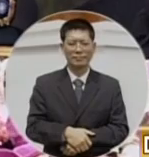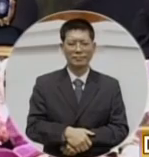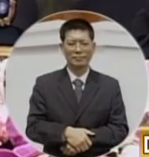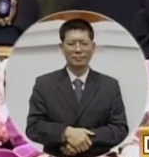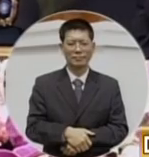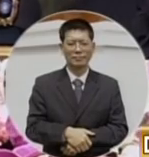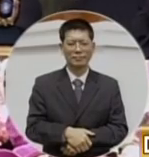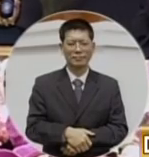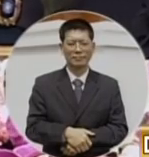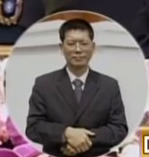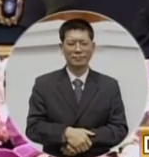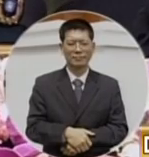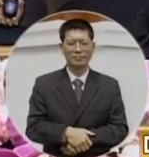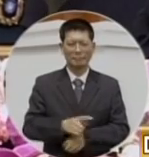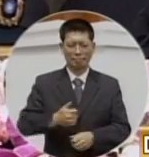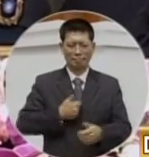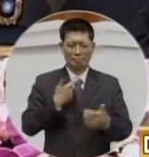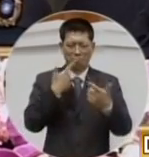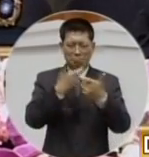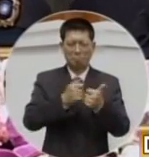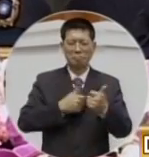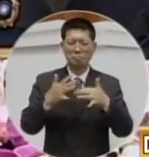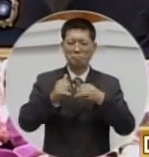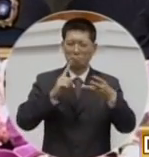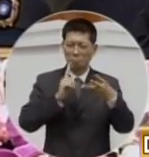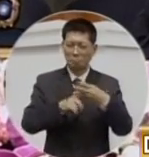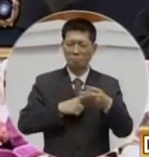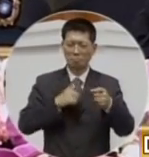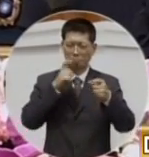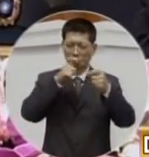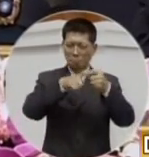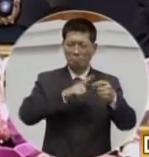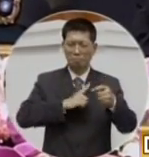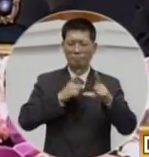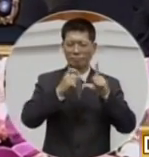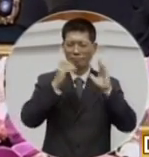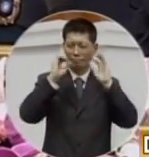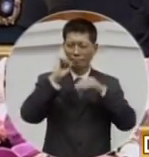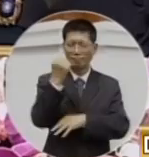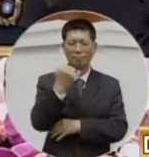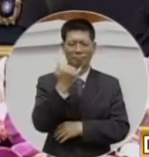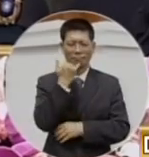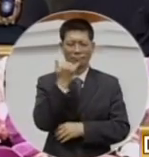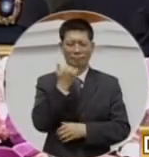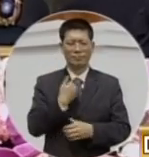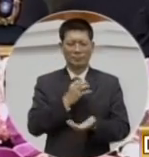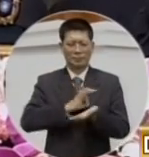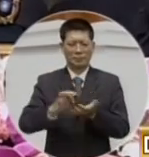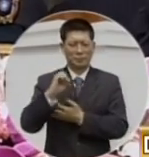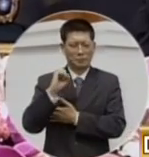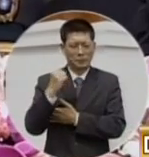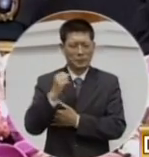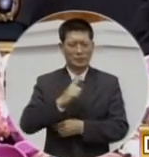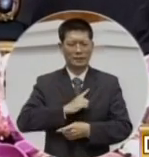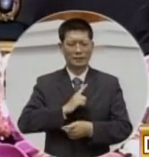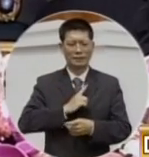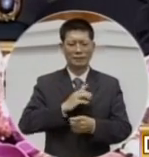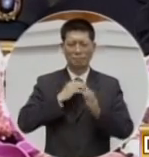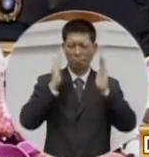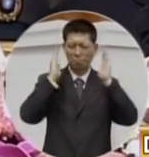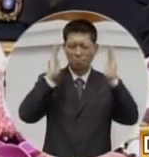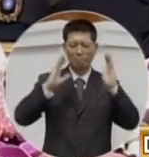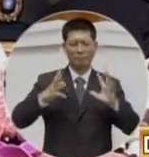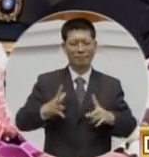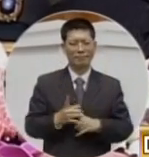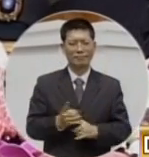行改革，实现民主，追求公益，用台湾人的硬仗精神，一